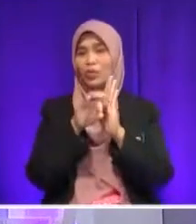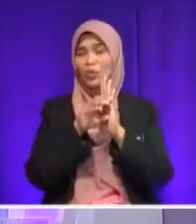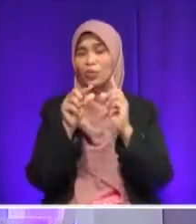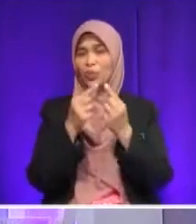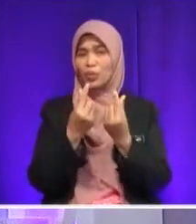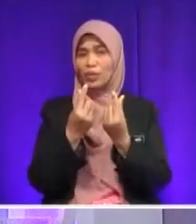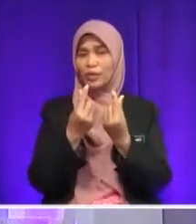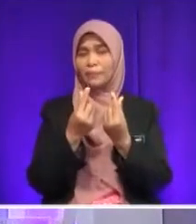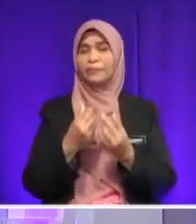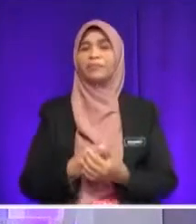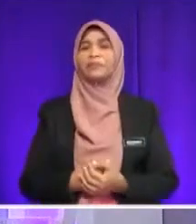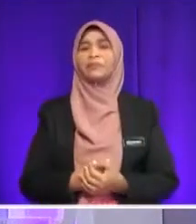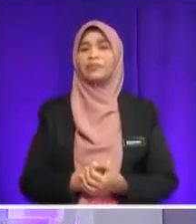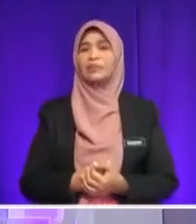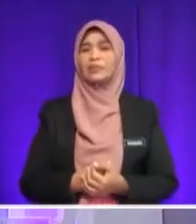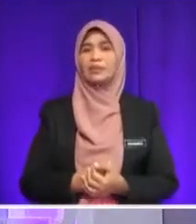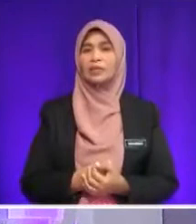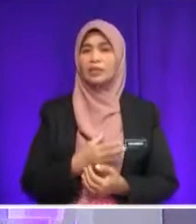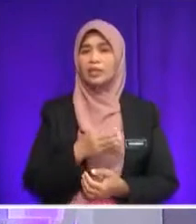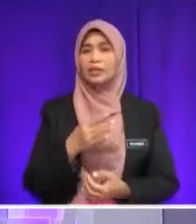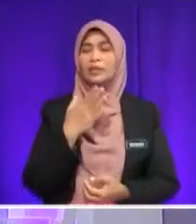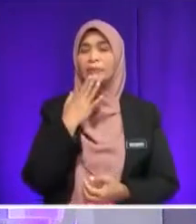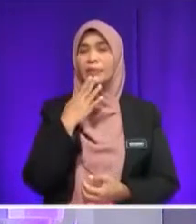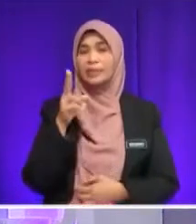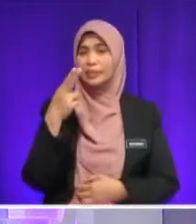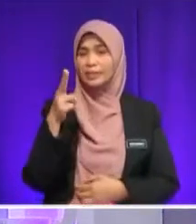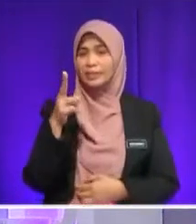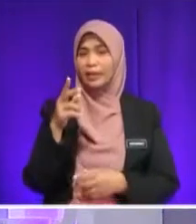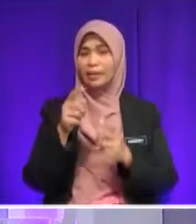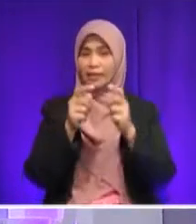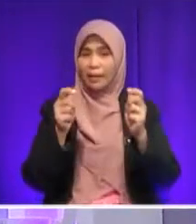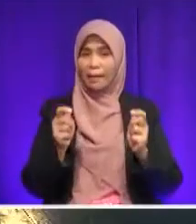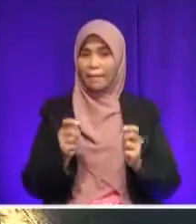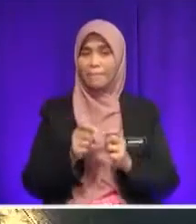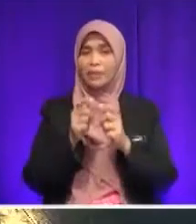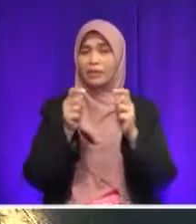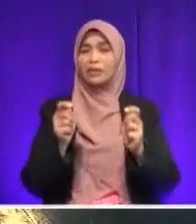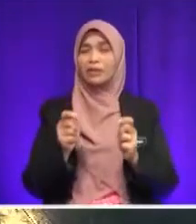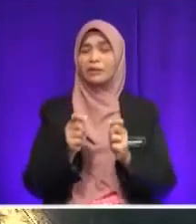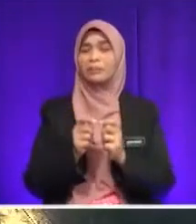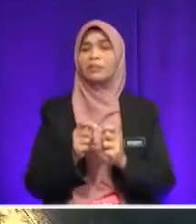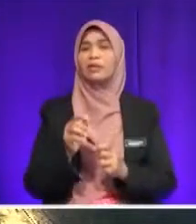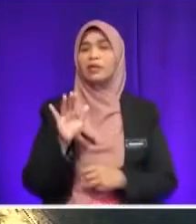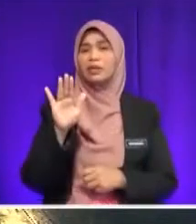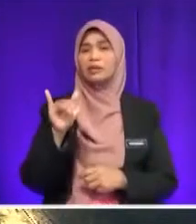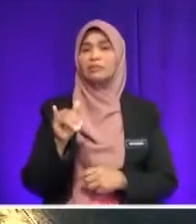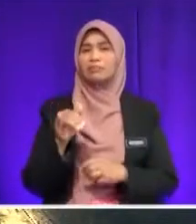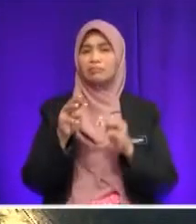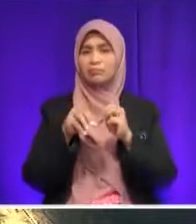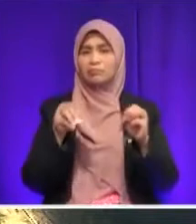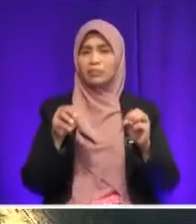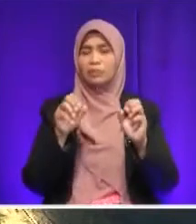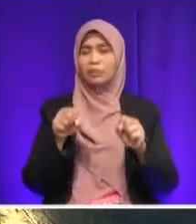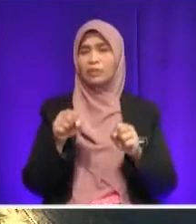waktu tidak yang warna hijau tuh kalau yang warna hijau itu adalah tempat-tempat yang anak-anak murid boleh eh apo